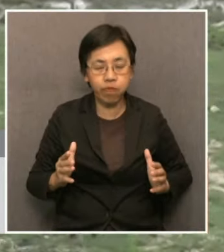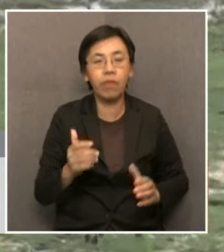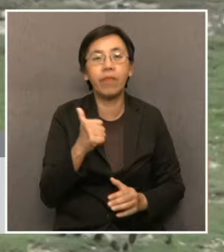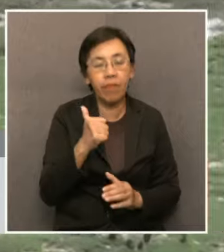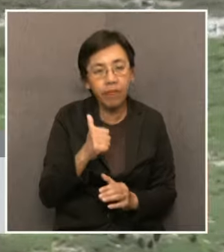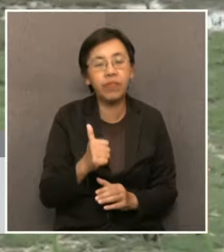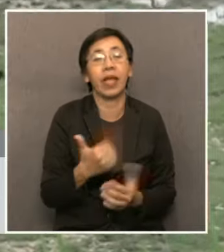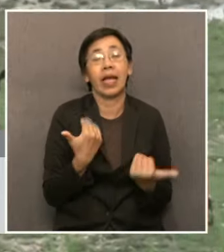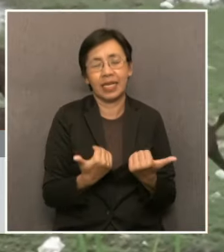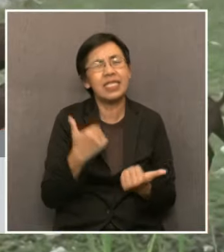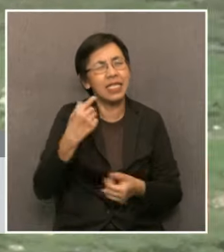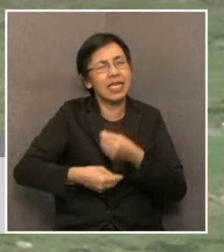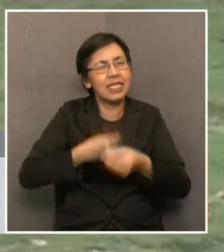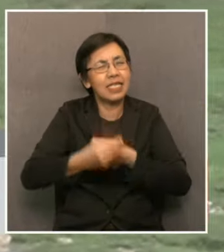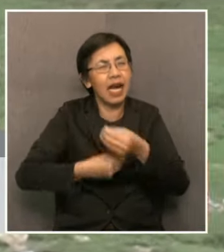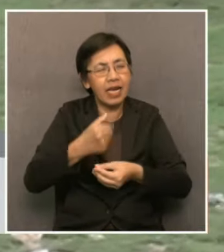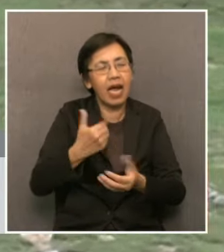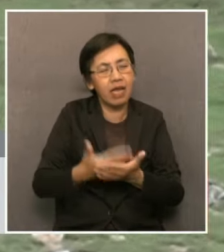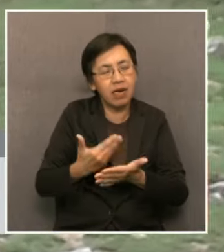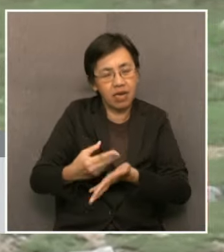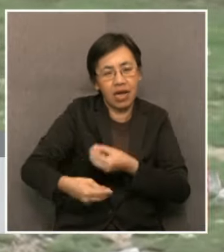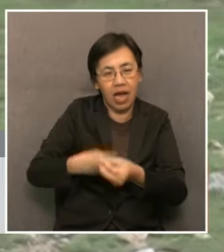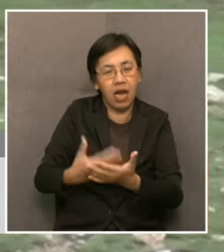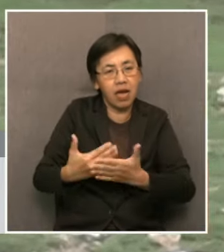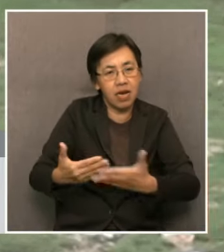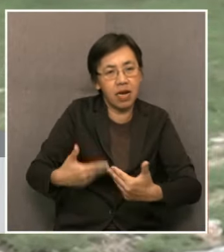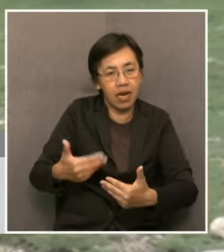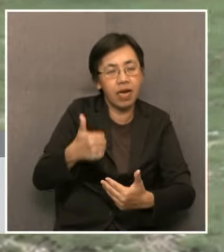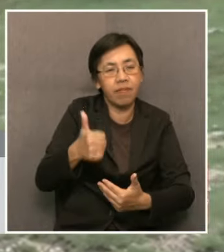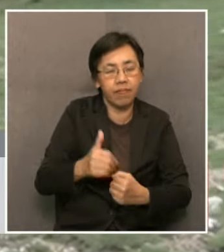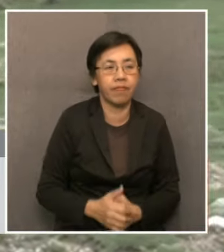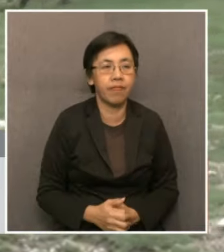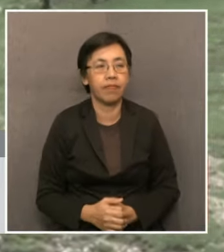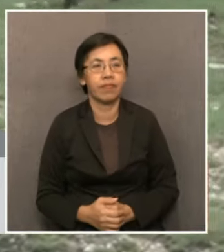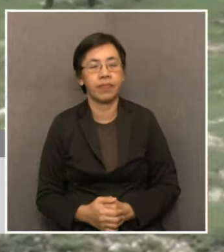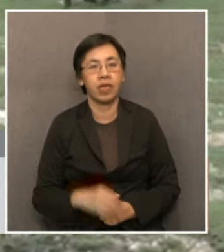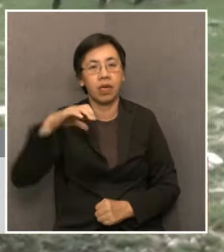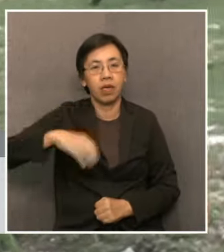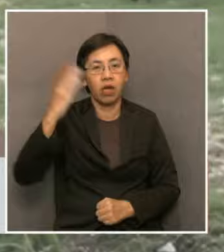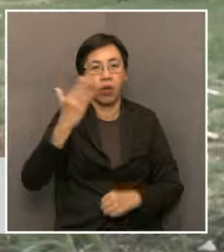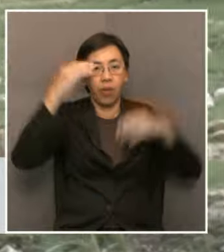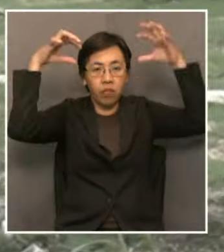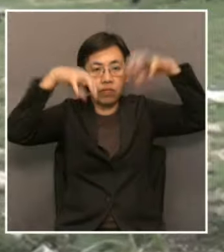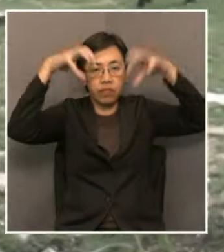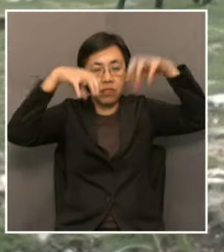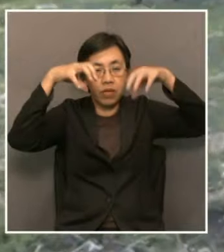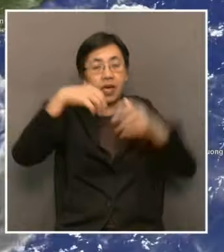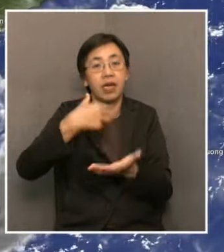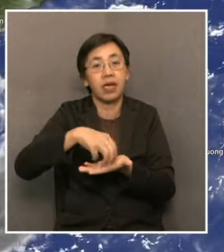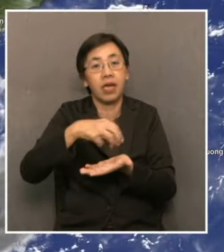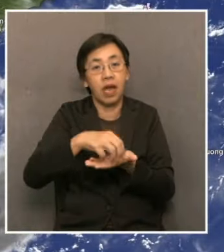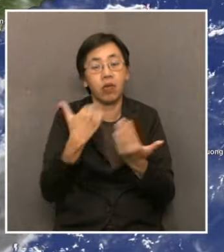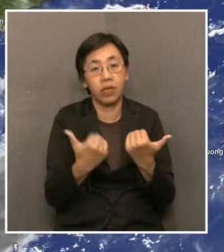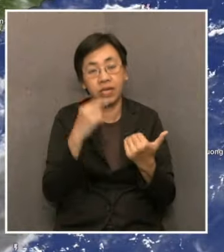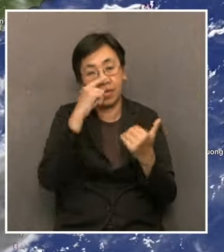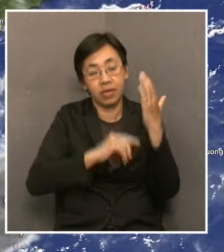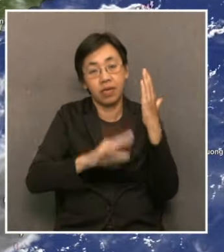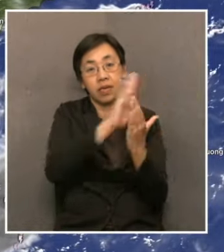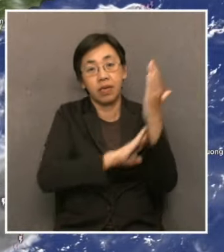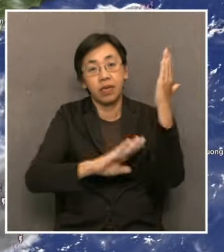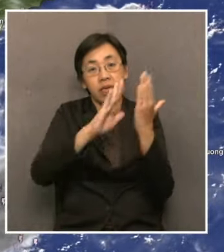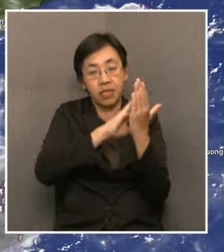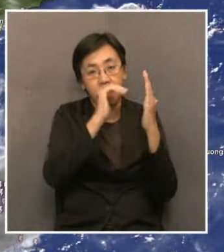ได้ในราคาดีกว่าช่วงที่ผ่านมาค่ะด้านกรมอุตุนิยมวิทยาได้รายงานลักษณะอากาศประเทศไทยวันนี้นะคะ